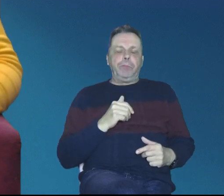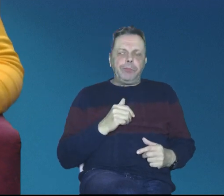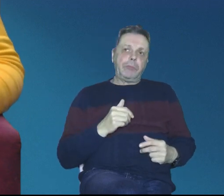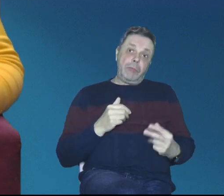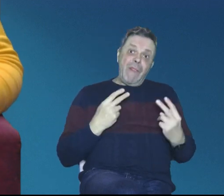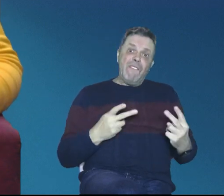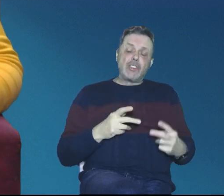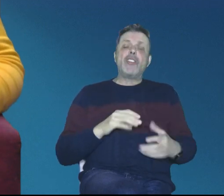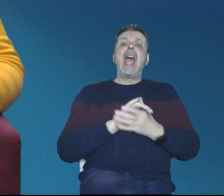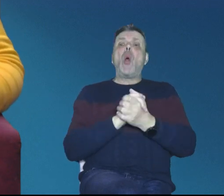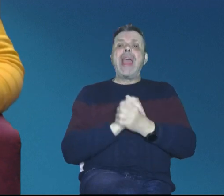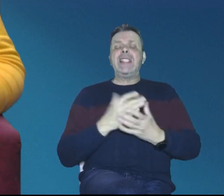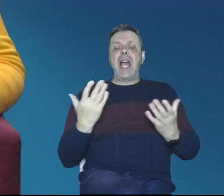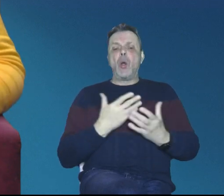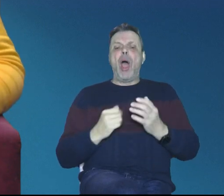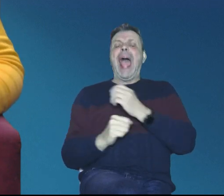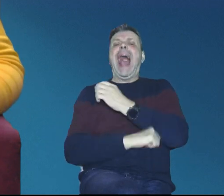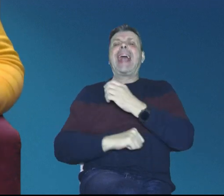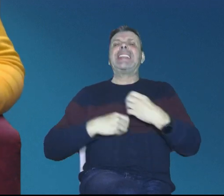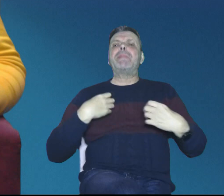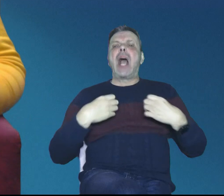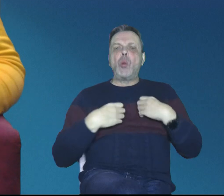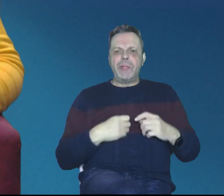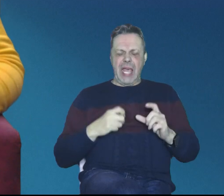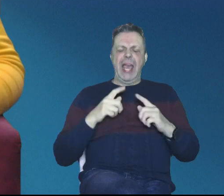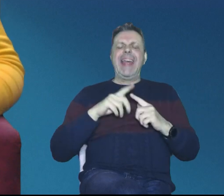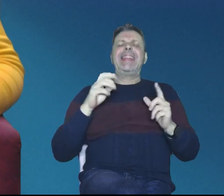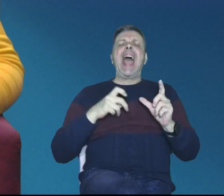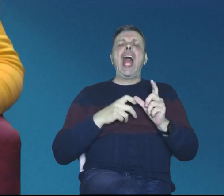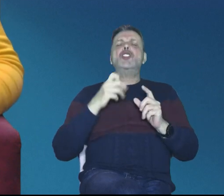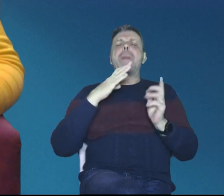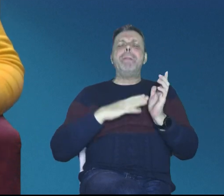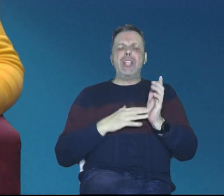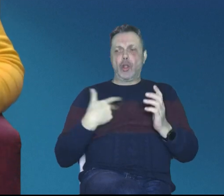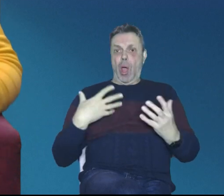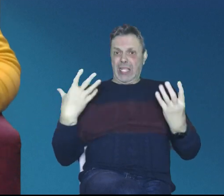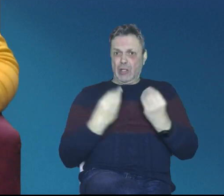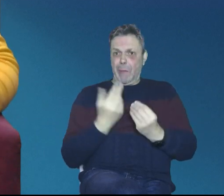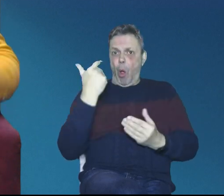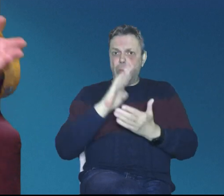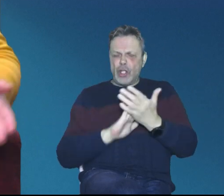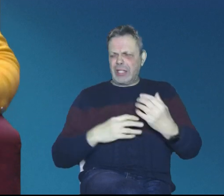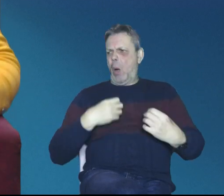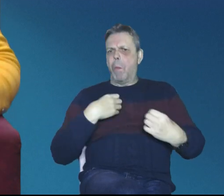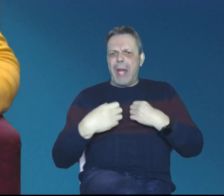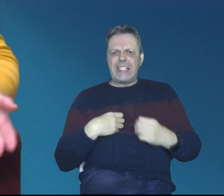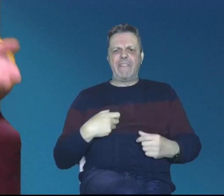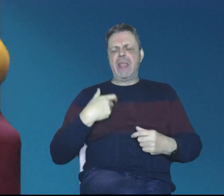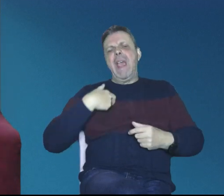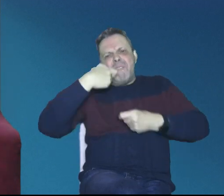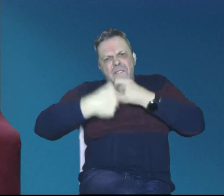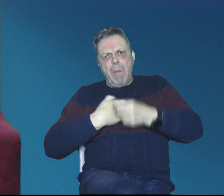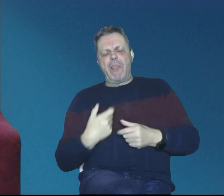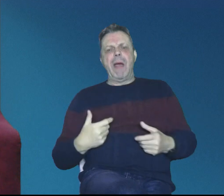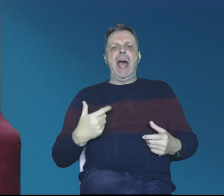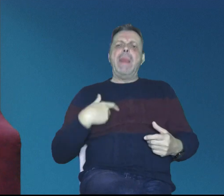evo, recimo, kuriozitet je da kolegica koja je inače akademska glumica, Tea Šimić, koja je sa mnom od početka i u našoj predstavi,